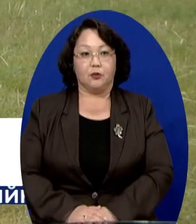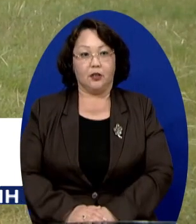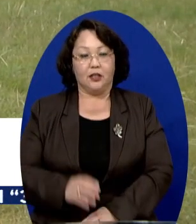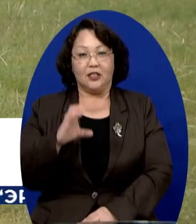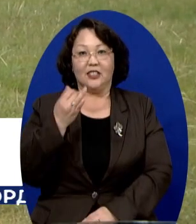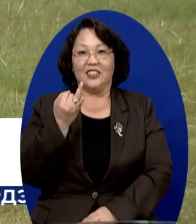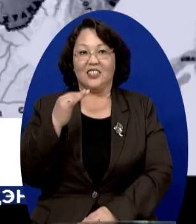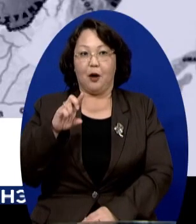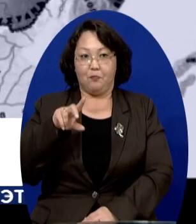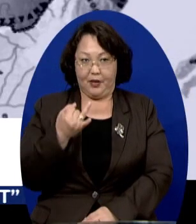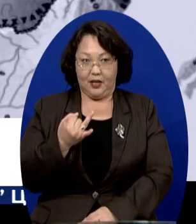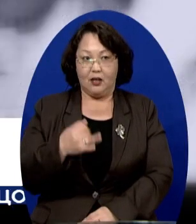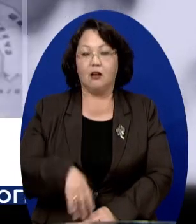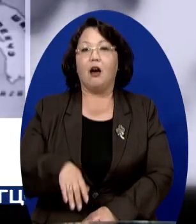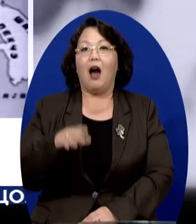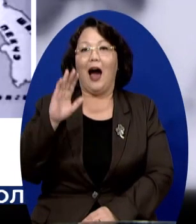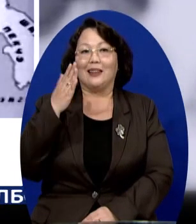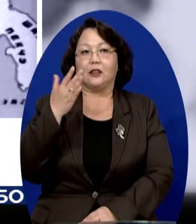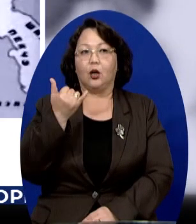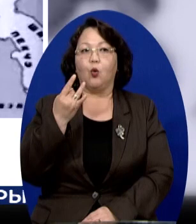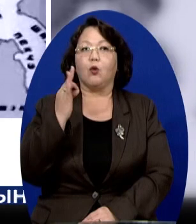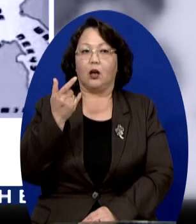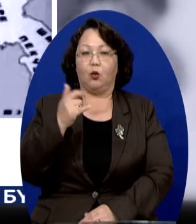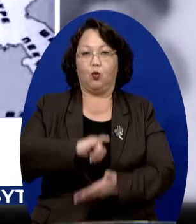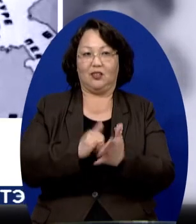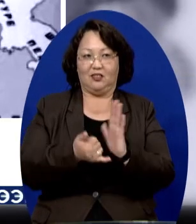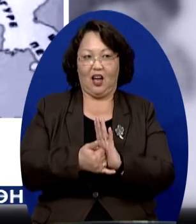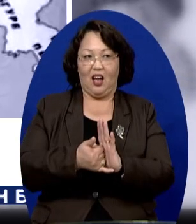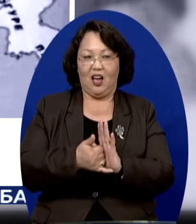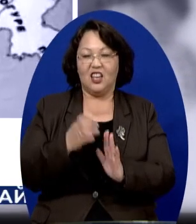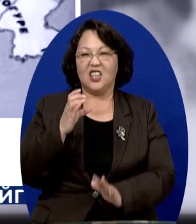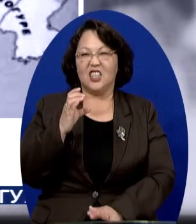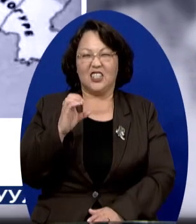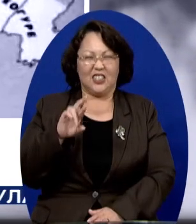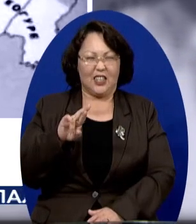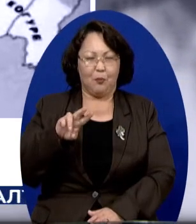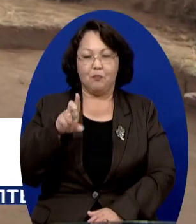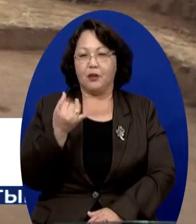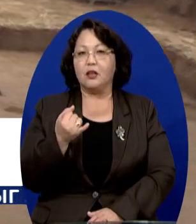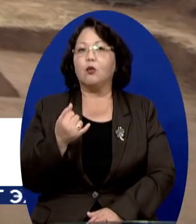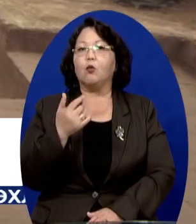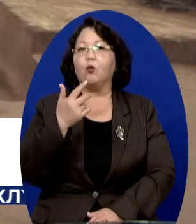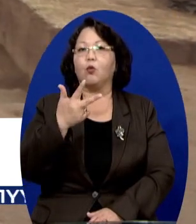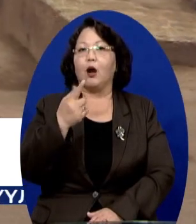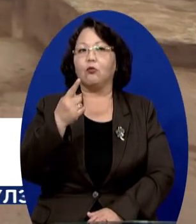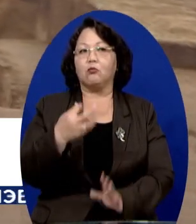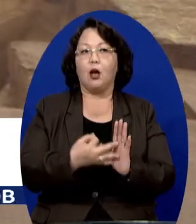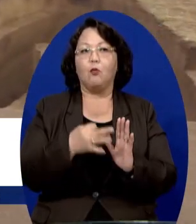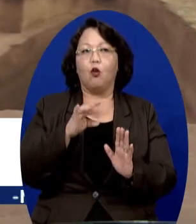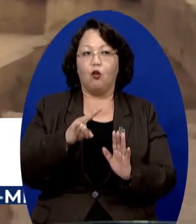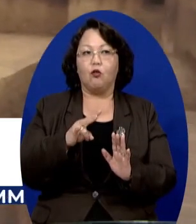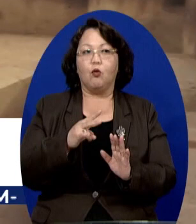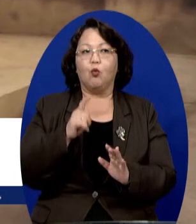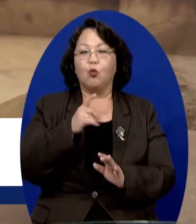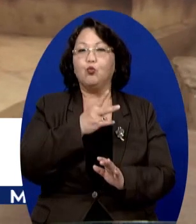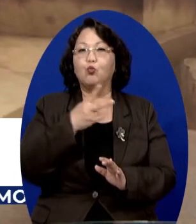Сиамби буюу сүмбэн алтуур гэсэн утгатай санскрит үг юм а. Тус улсын нийтийн тооллын 150-318 оны үед хүннүгийн дараа